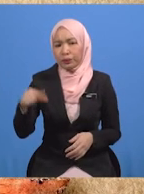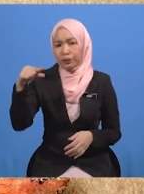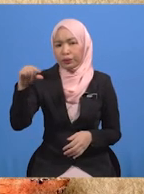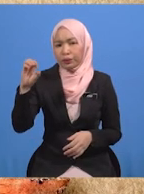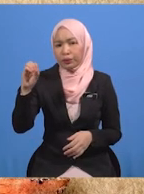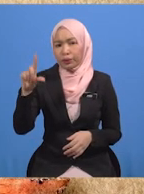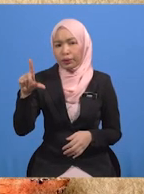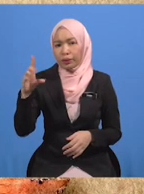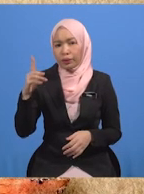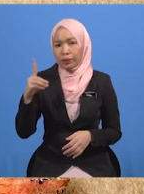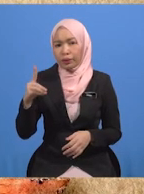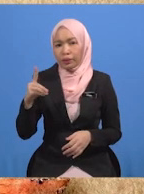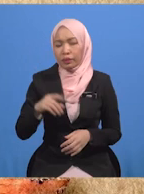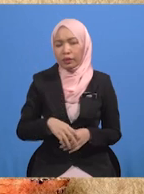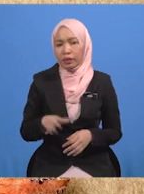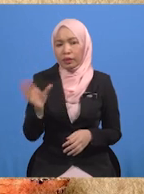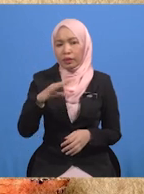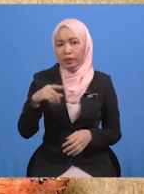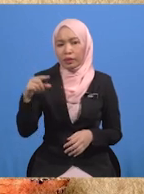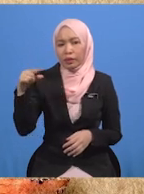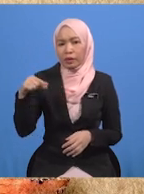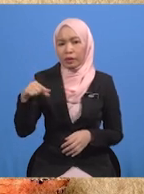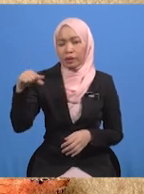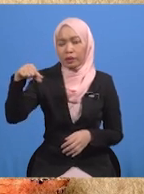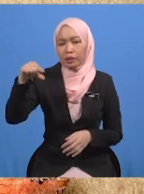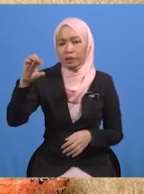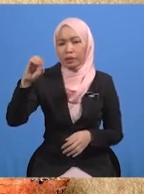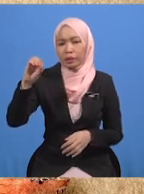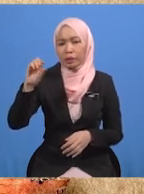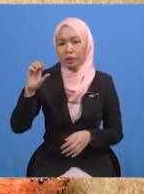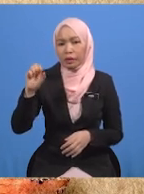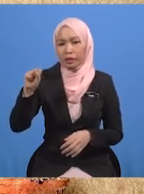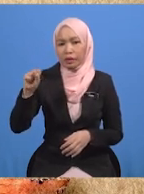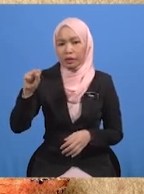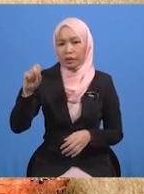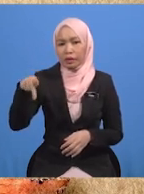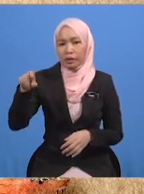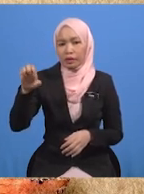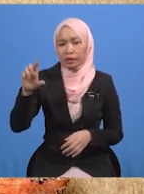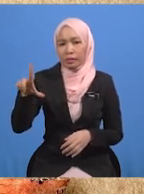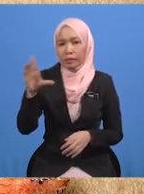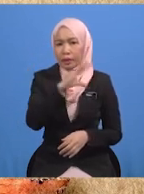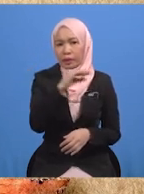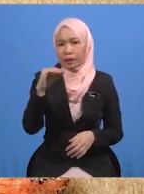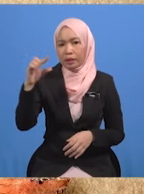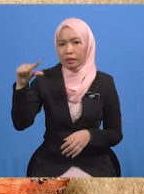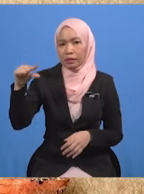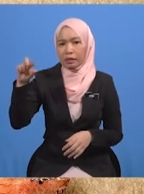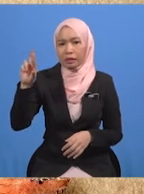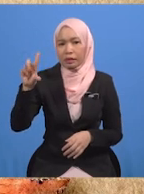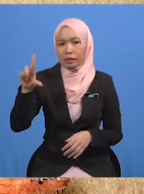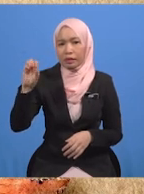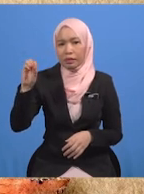Glory. Dasar ini telah mencetuskan persaingan kuasa-kuasa barat seperti British,